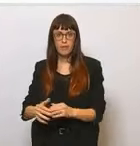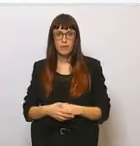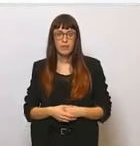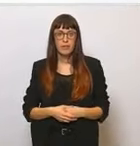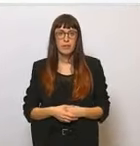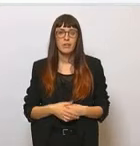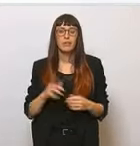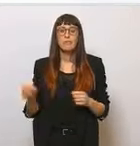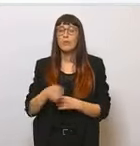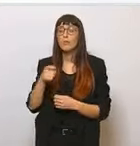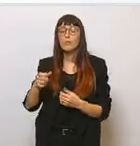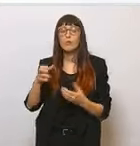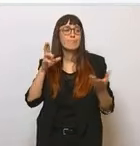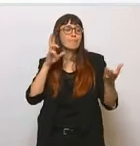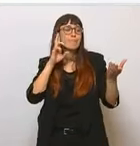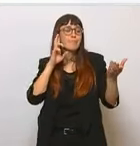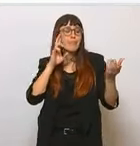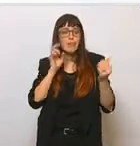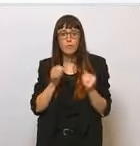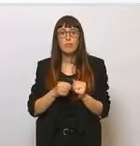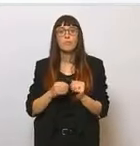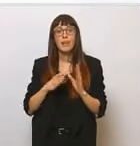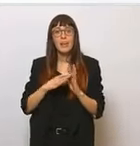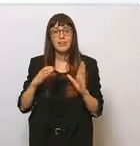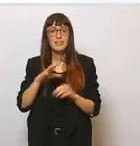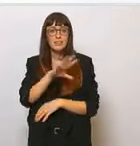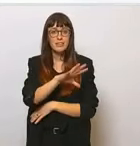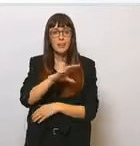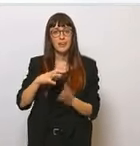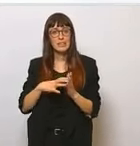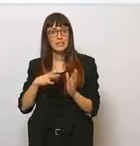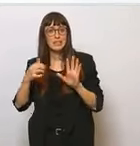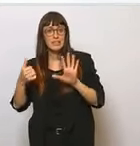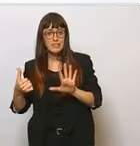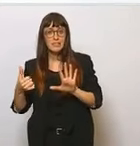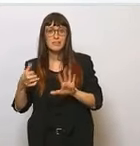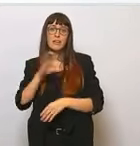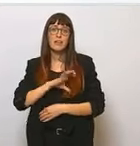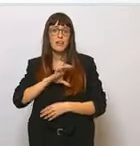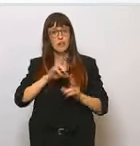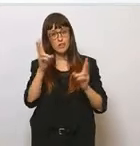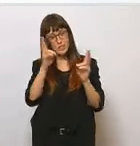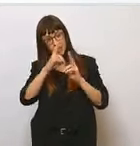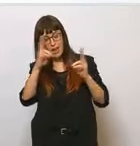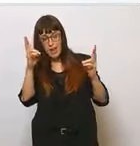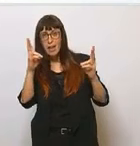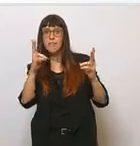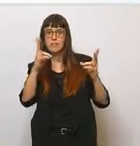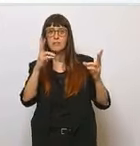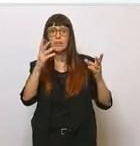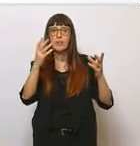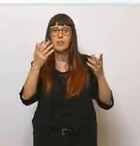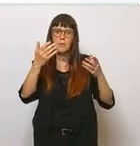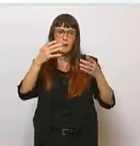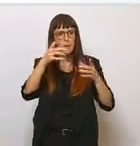faire l'article 5 et 6 très général, mais en même temps concret, comme par exemple avec